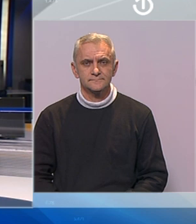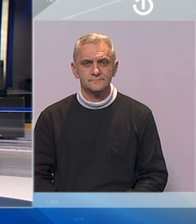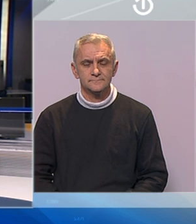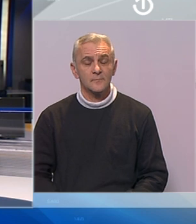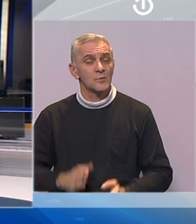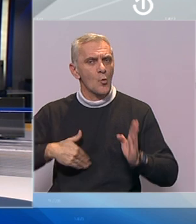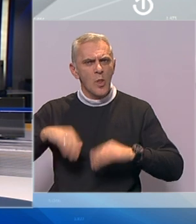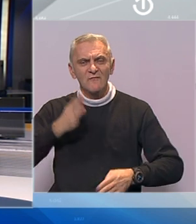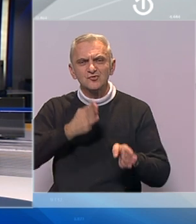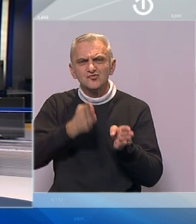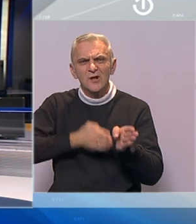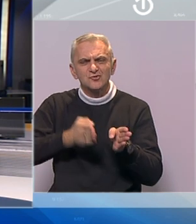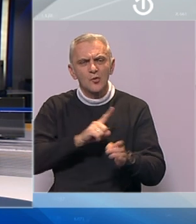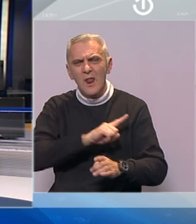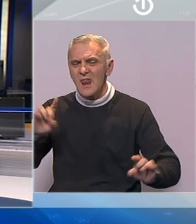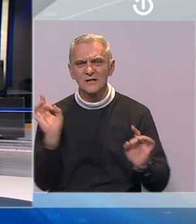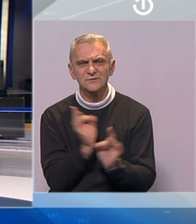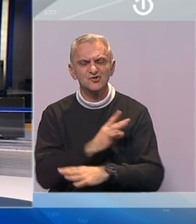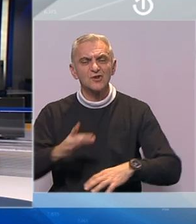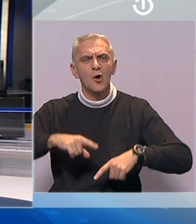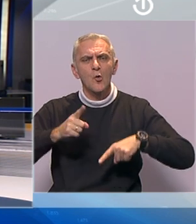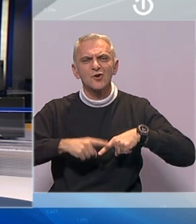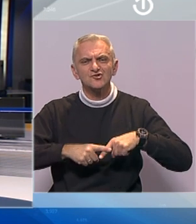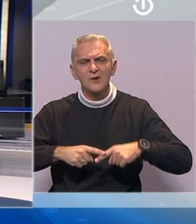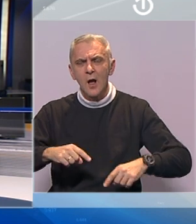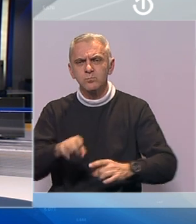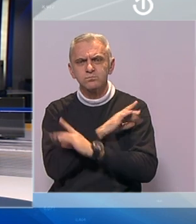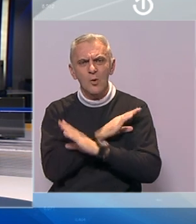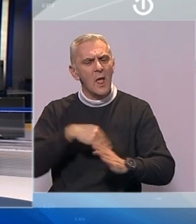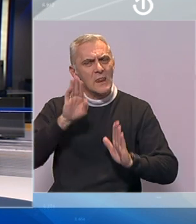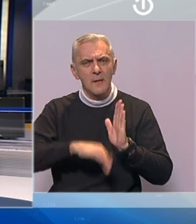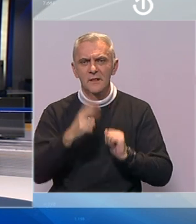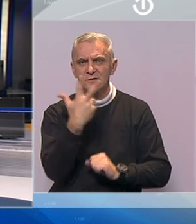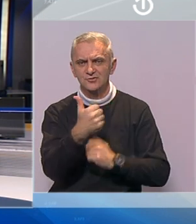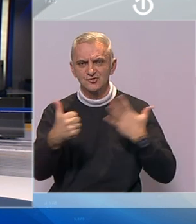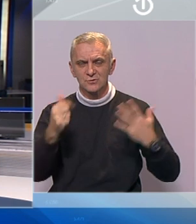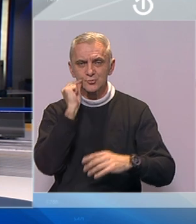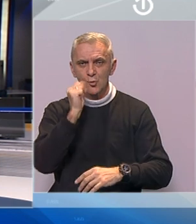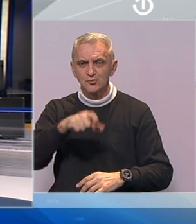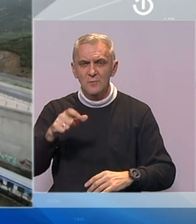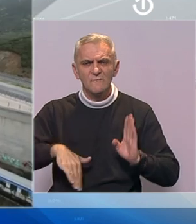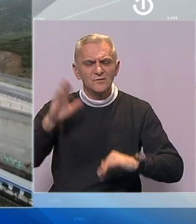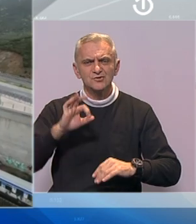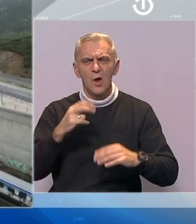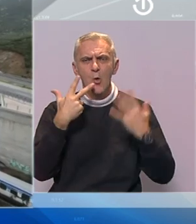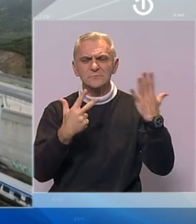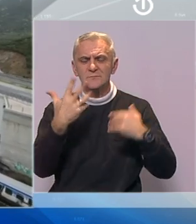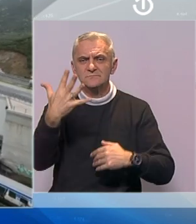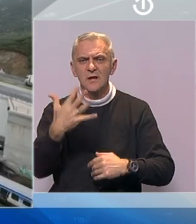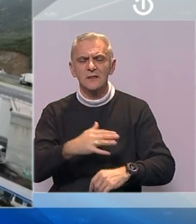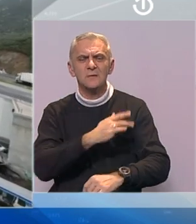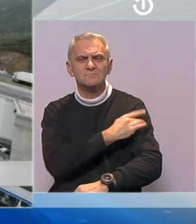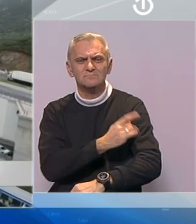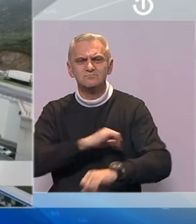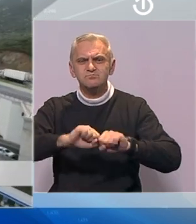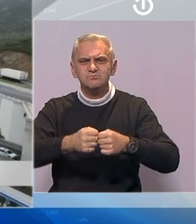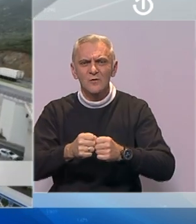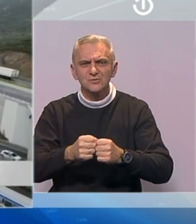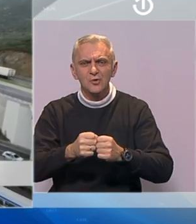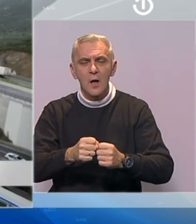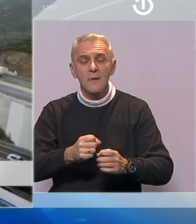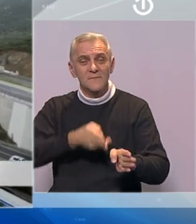U najvećoj željezničkoj nesreći u Grčkoj poginulo je najmanje 36 osoba, a više od 85 je povrijeđeno kada